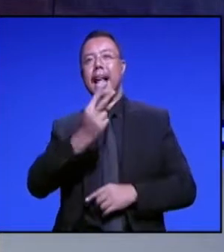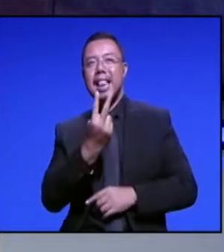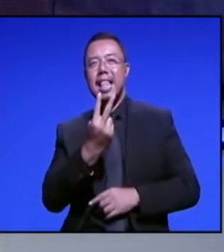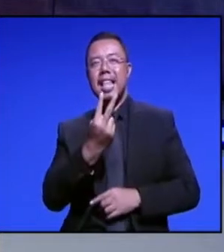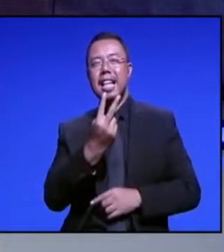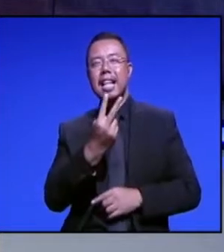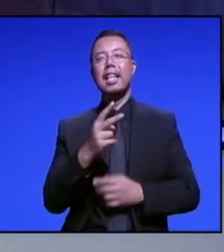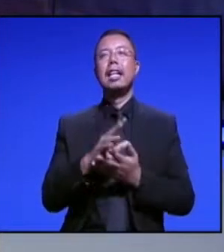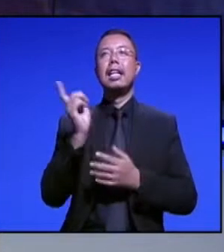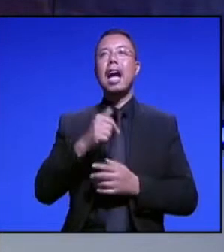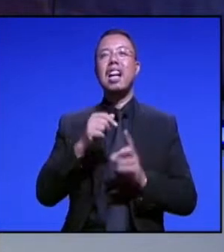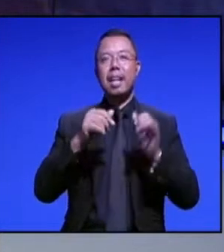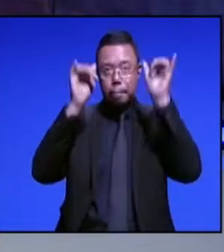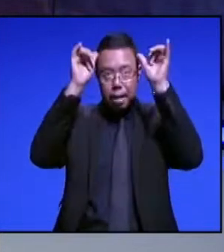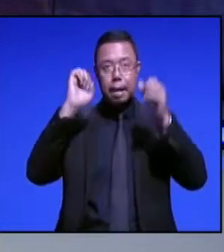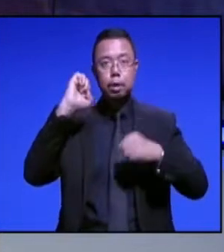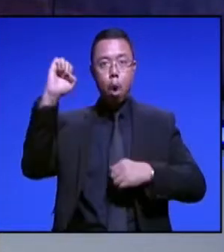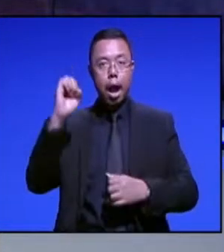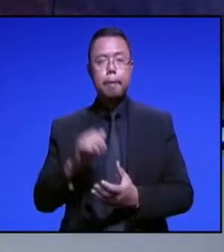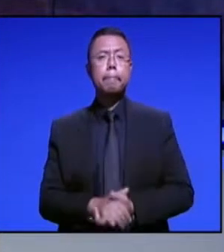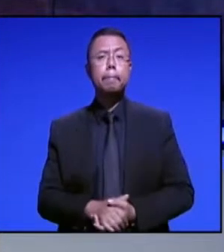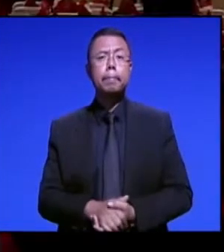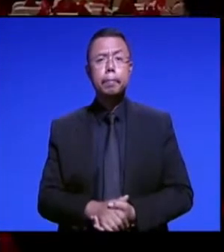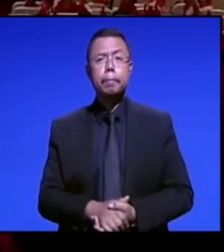antar waktu dari fraksi PDI Perjuangan.